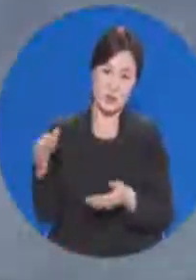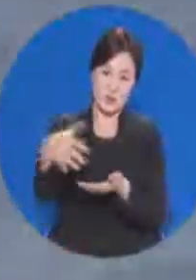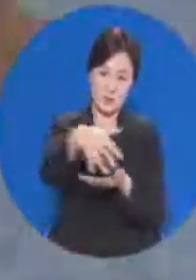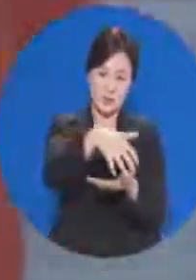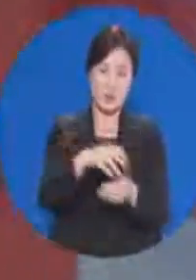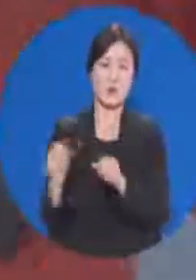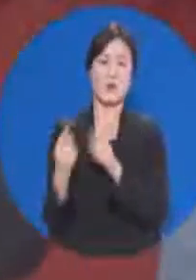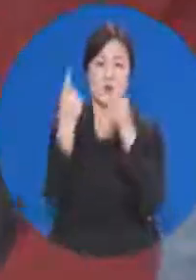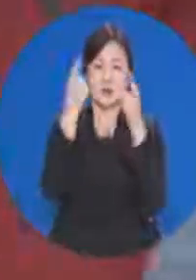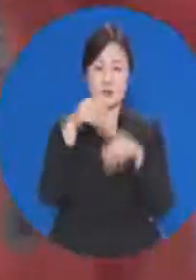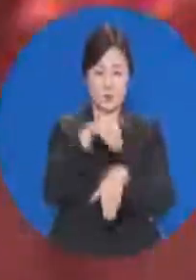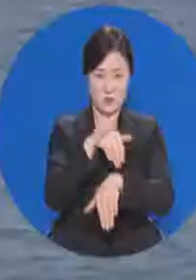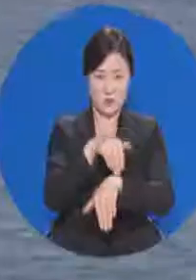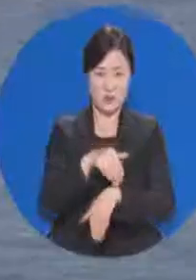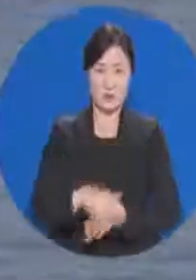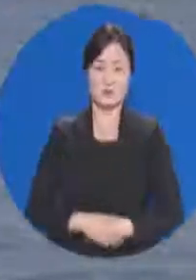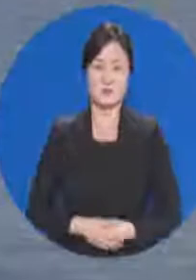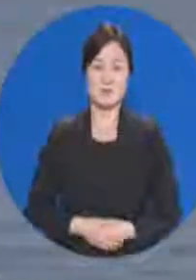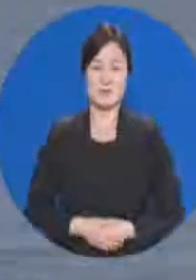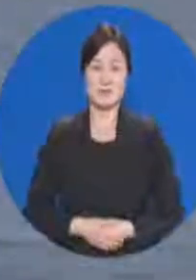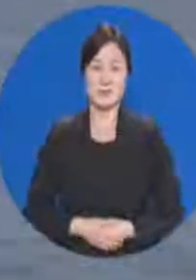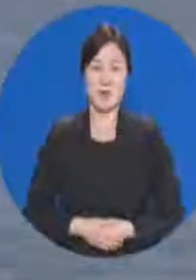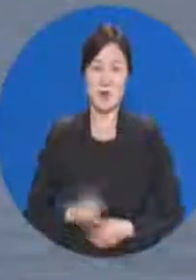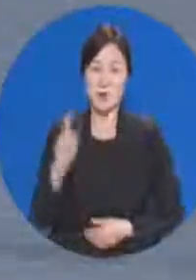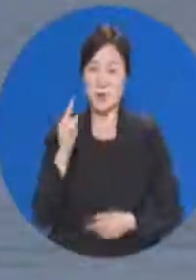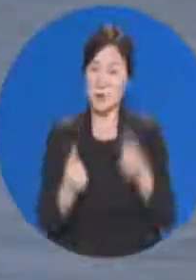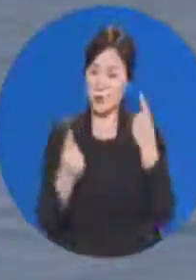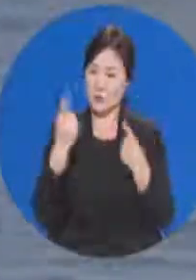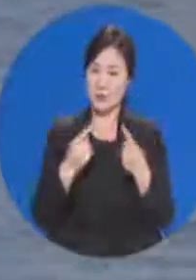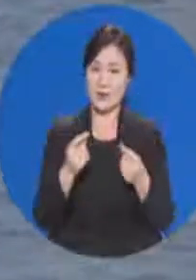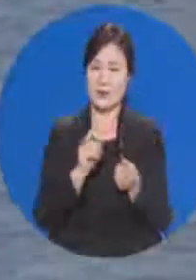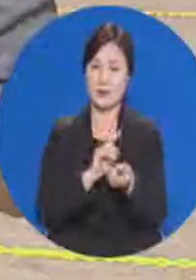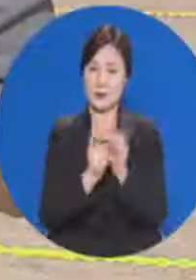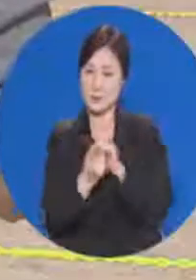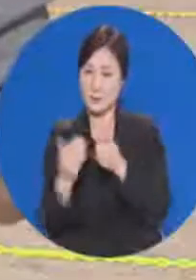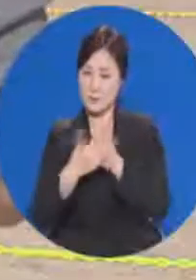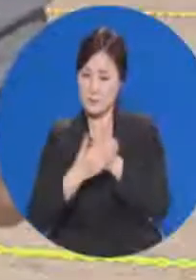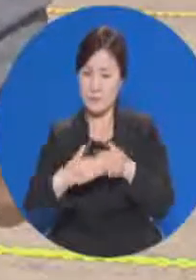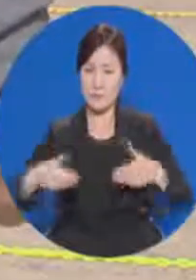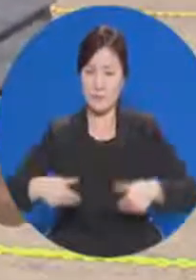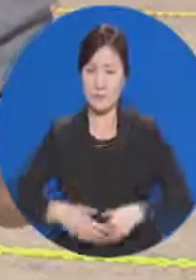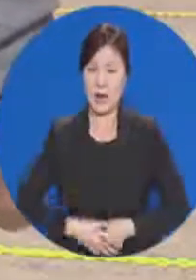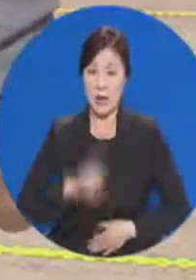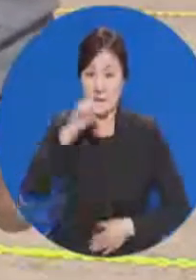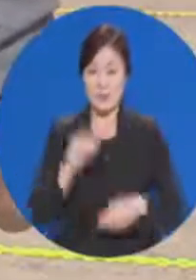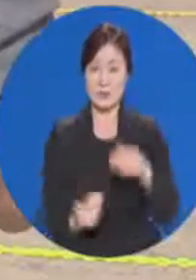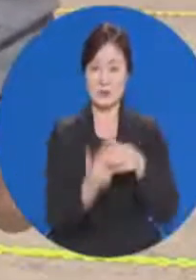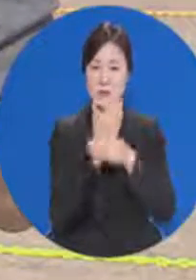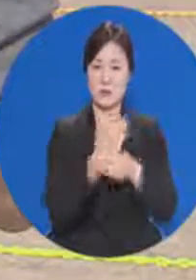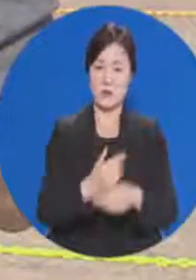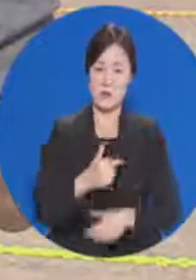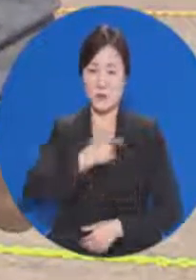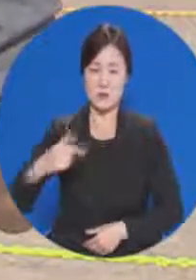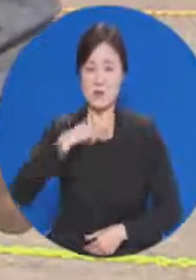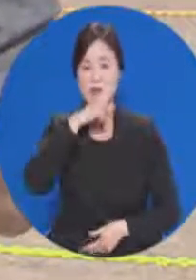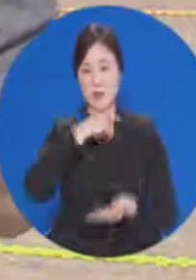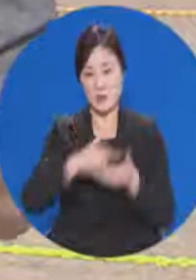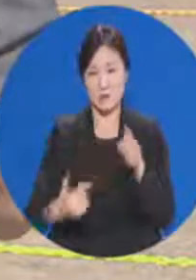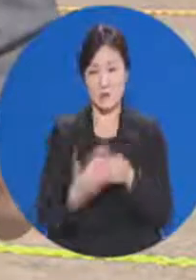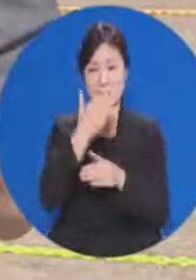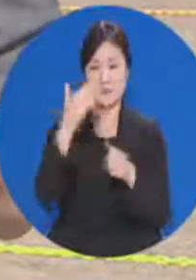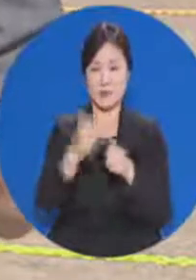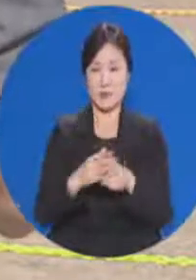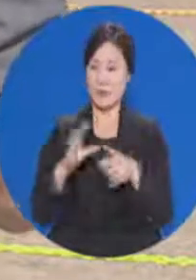하는 화학물질 유출 사고의 특성상 무엇보다 협업이 중요합니다. 한 번의 사고도 재난급 피해로 이어지자